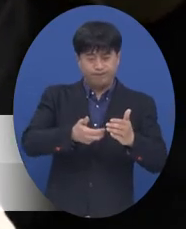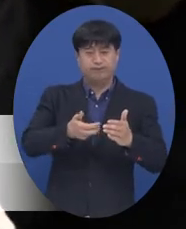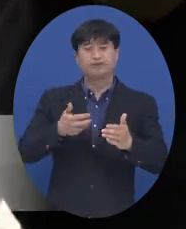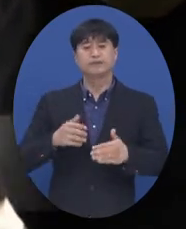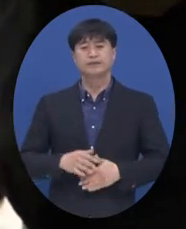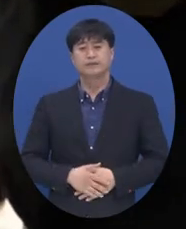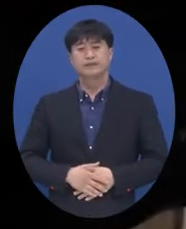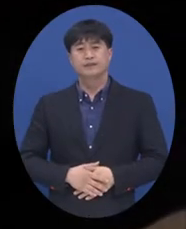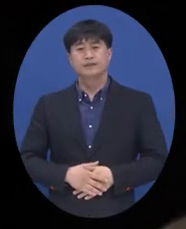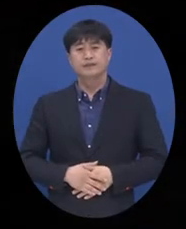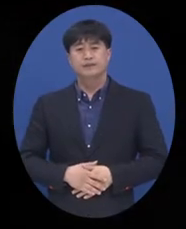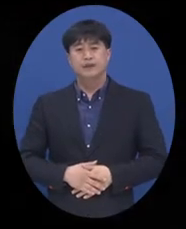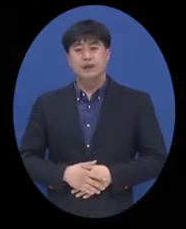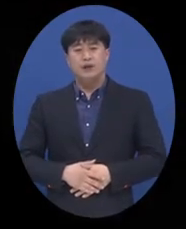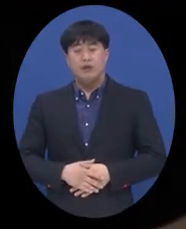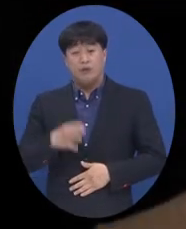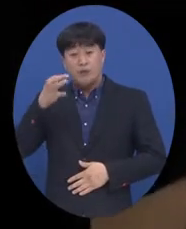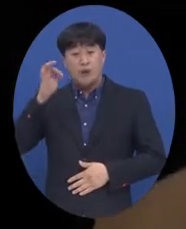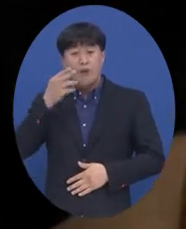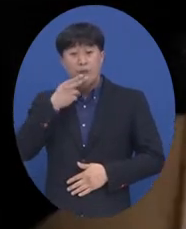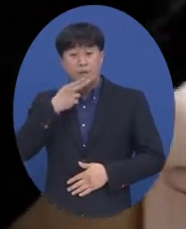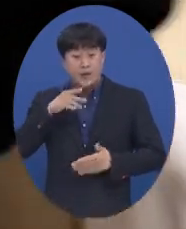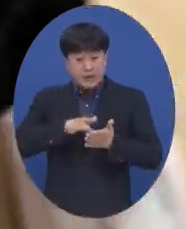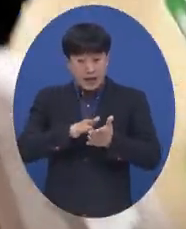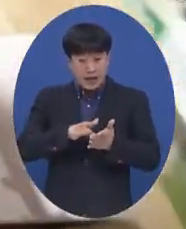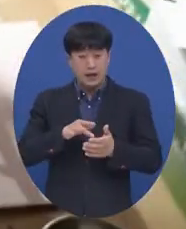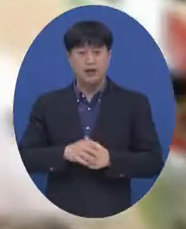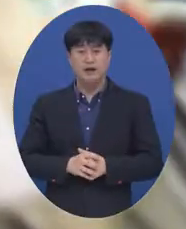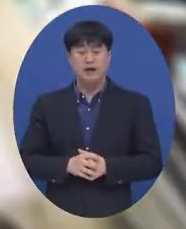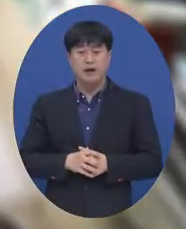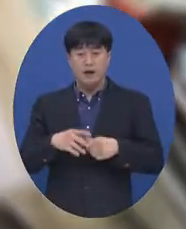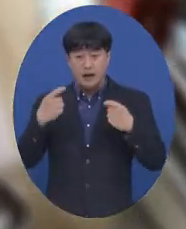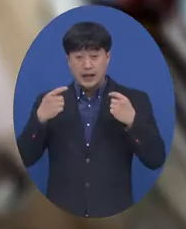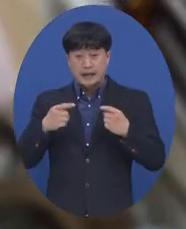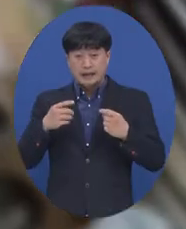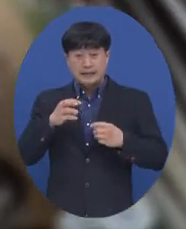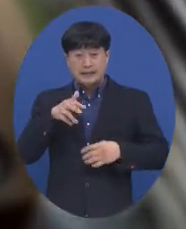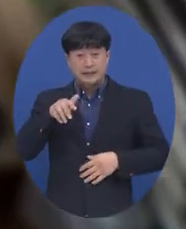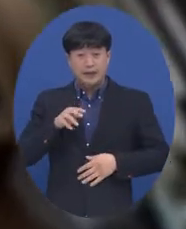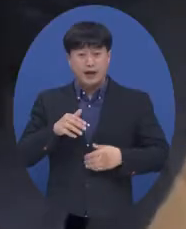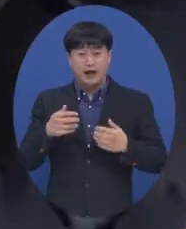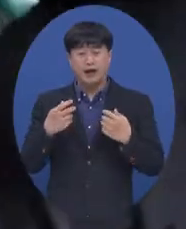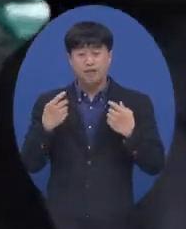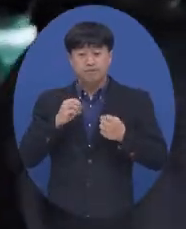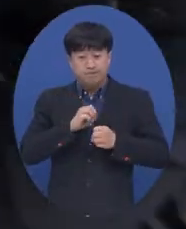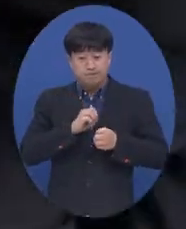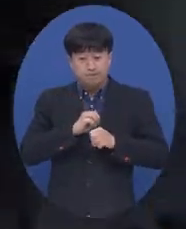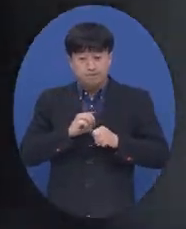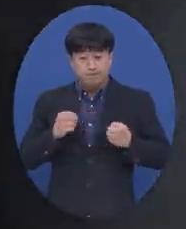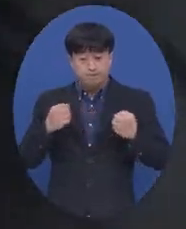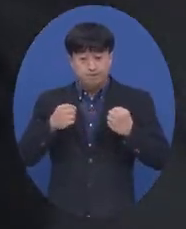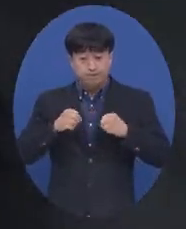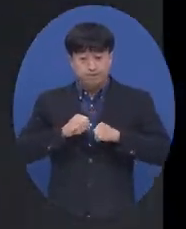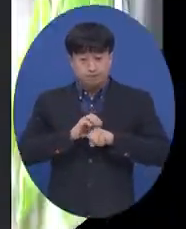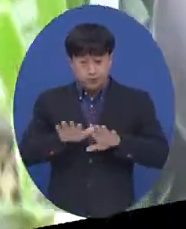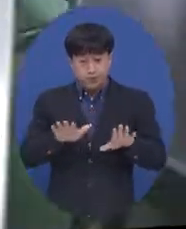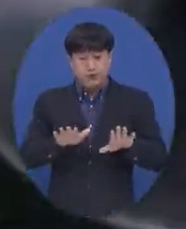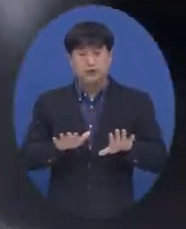통을 담는 거지. 무허가 의약품인데 체지방 분해나 비만 치료용으로 5년 동안 1억 원 넘게